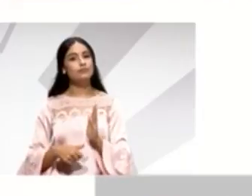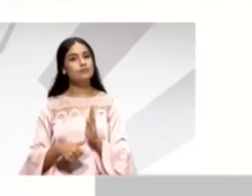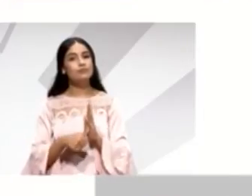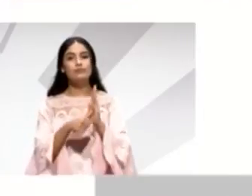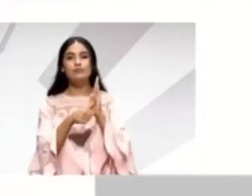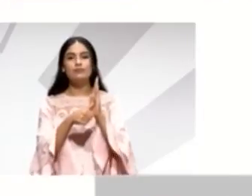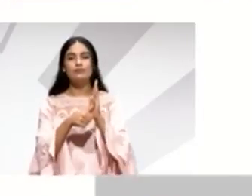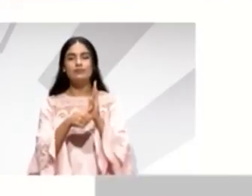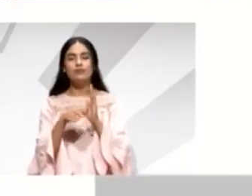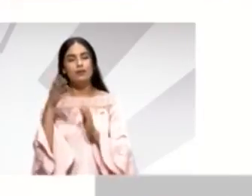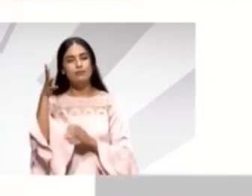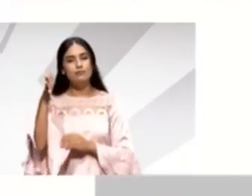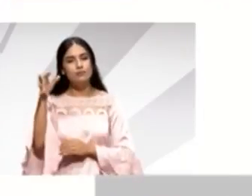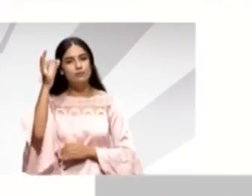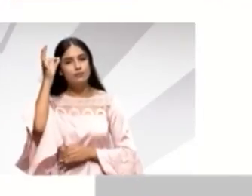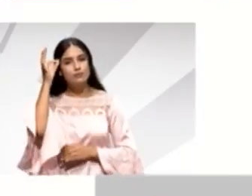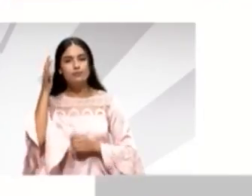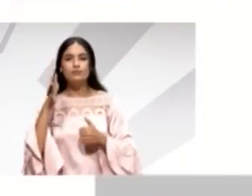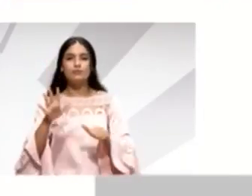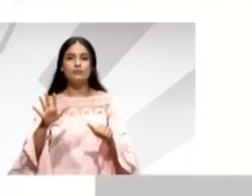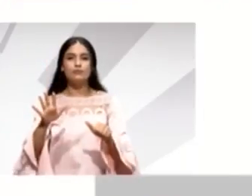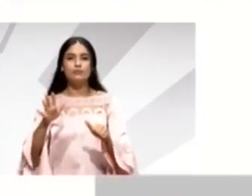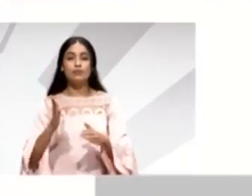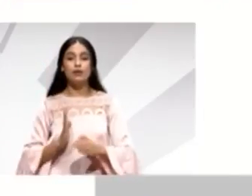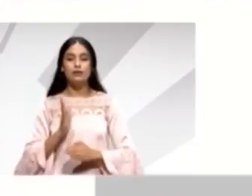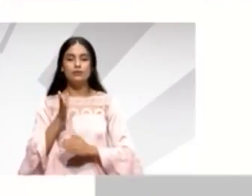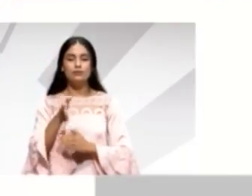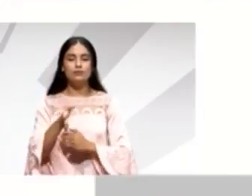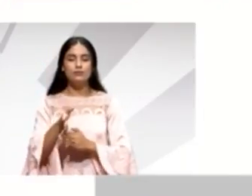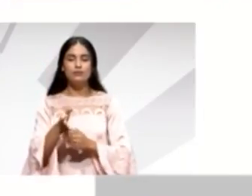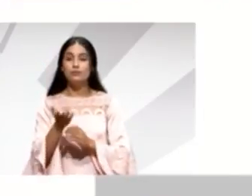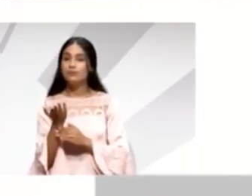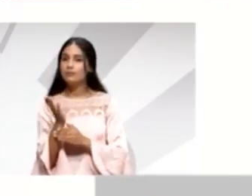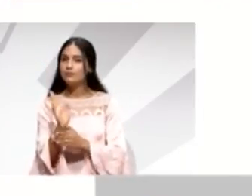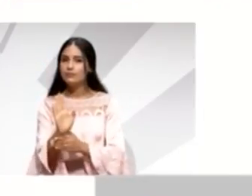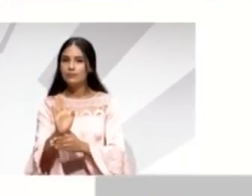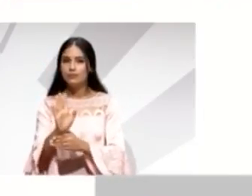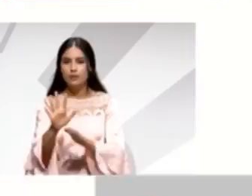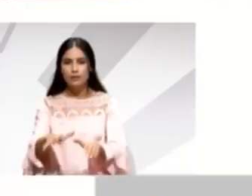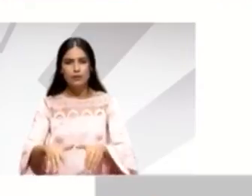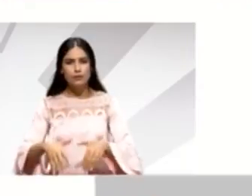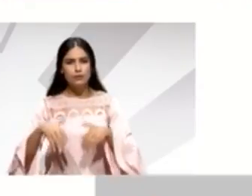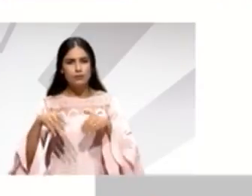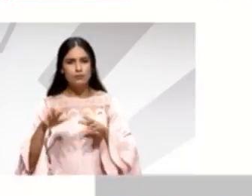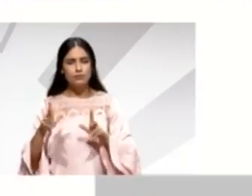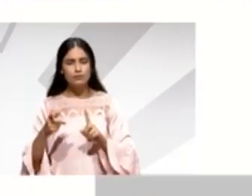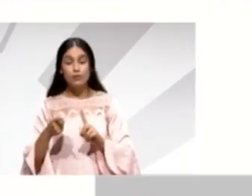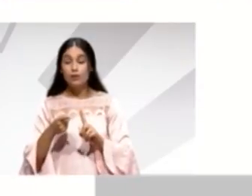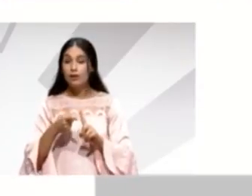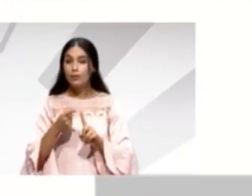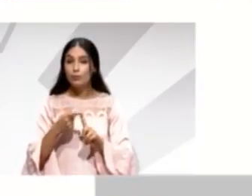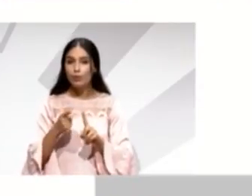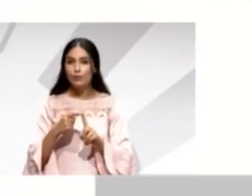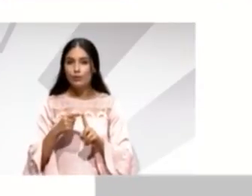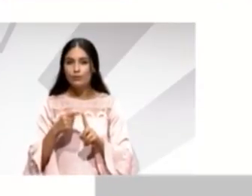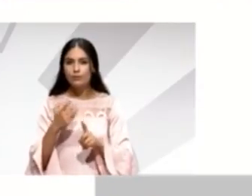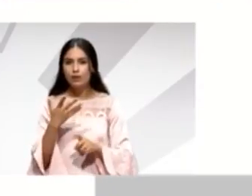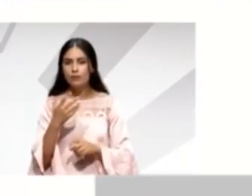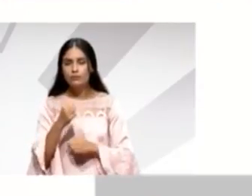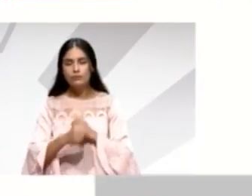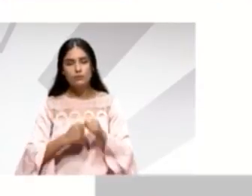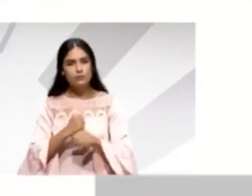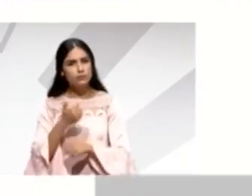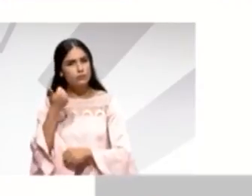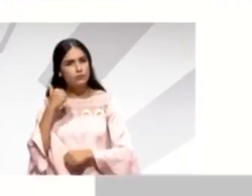قدمت روح الى الانتخابات التشريعيه على خاطر الانتخابات هي بتكون مصيريا البلاد المشكله الخمسه جايين